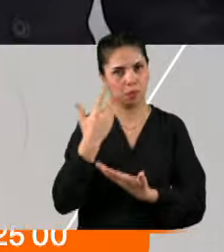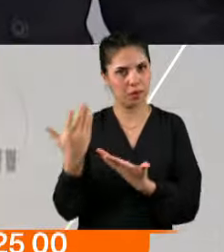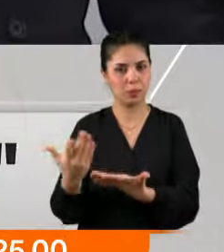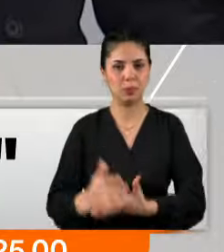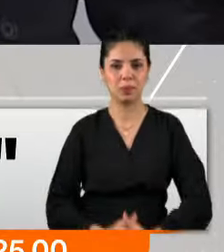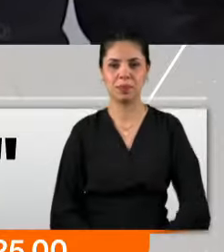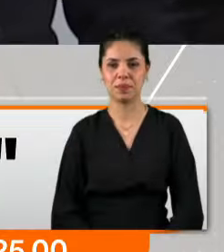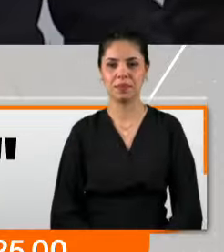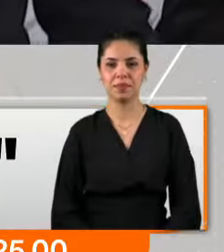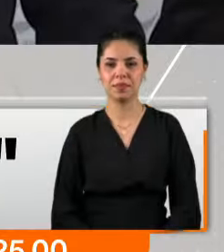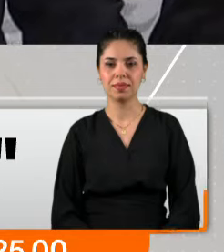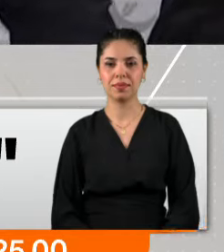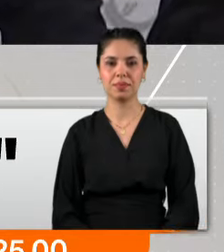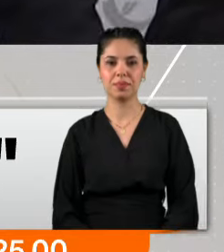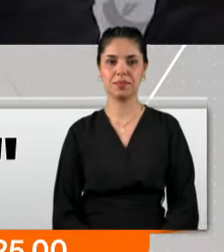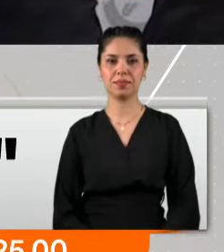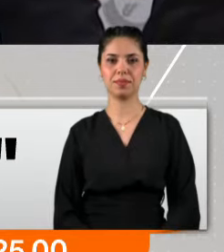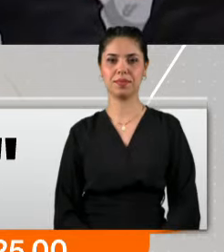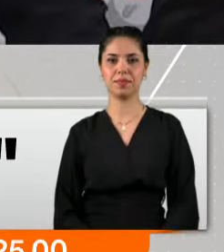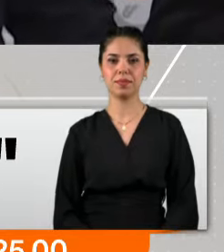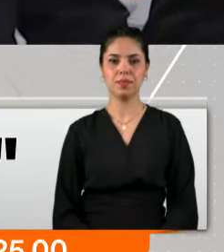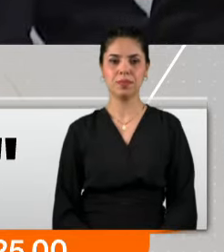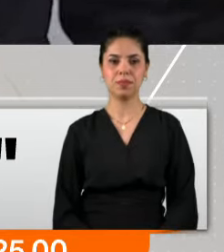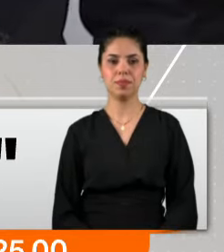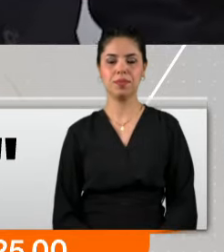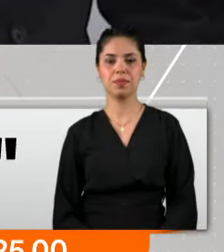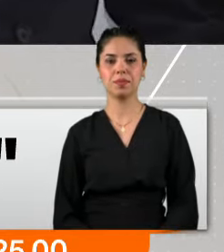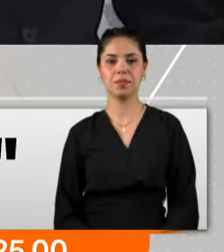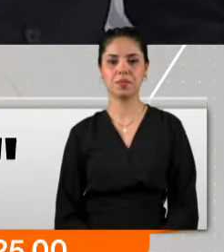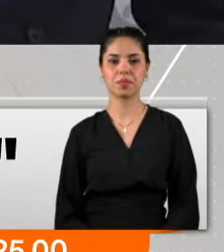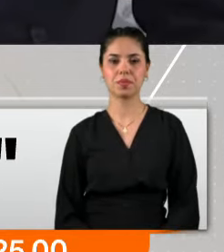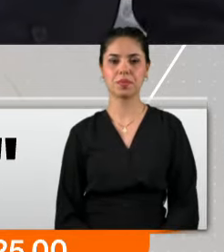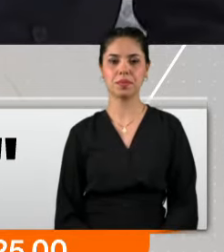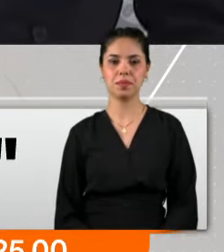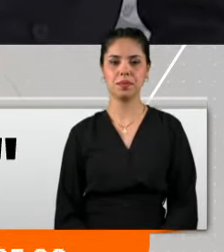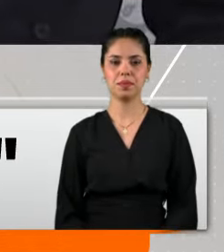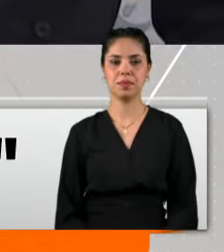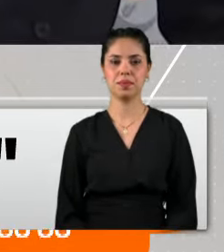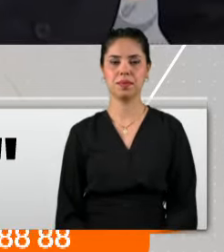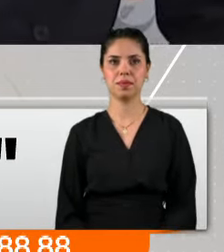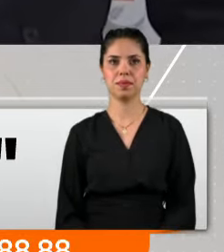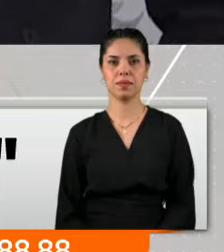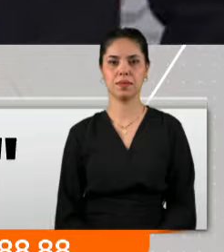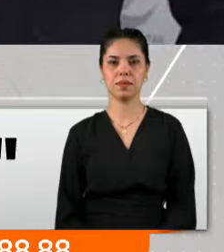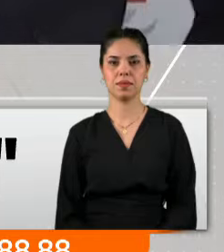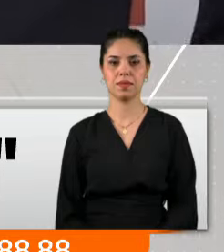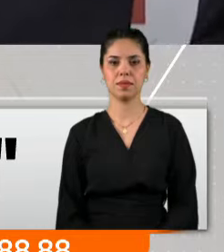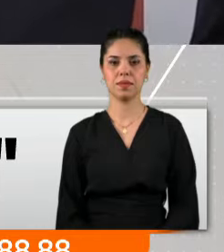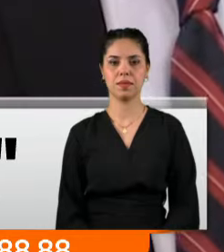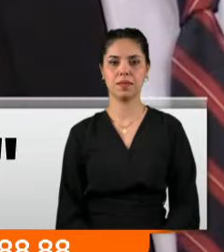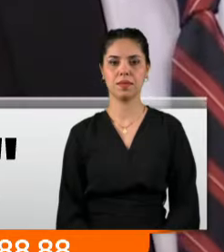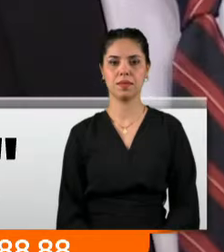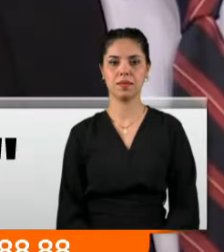Cumhur İttifakı Sayın Sadık Doğruer Bey'in adına belediye başkan adaylığından